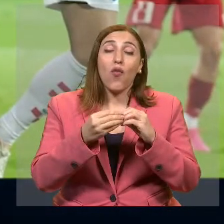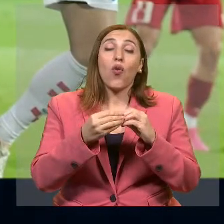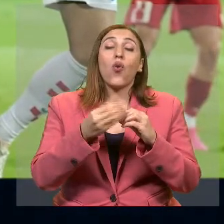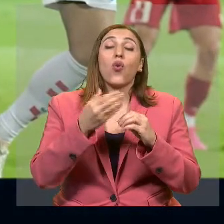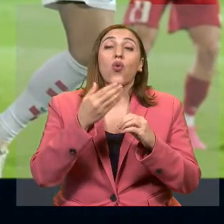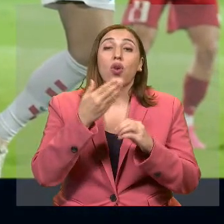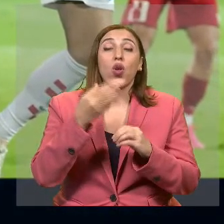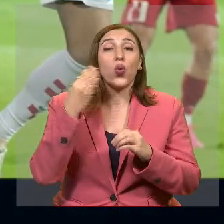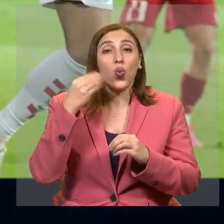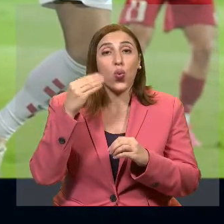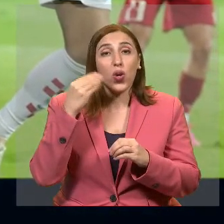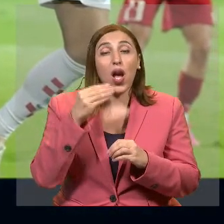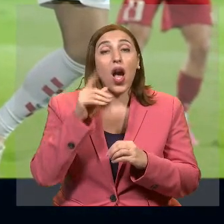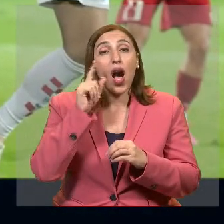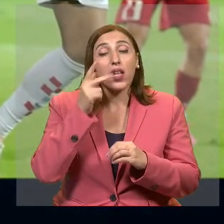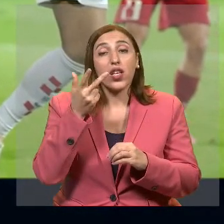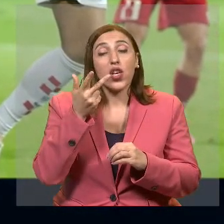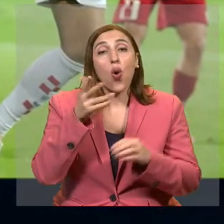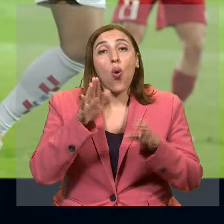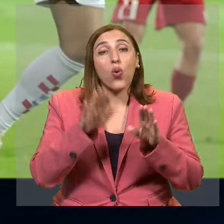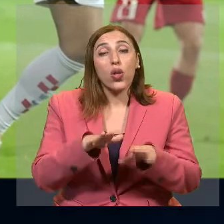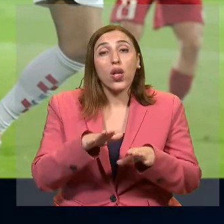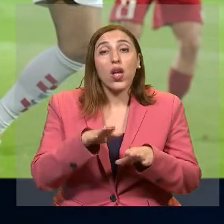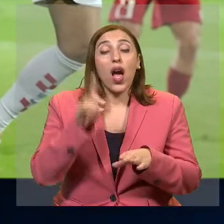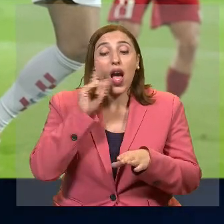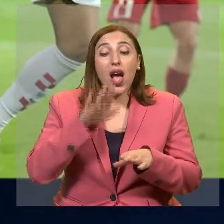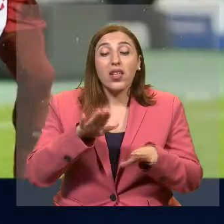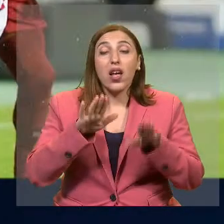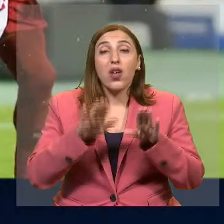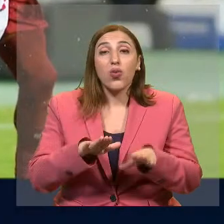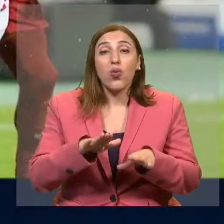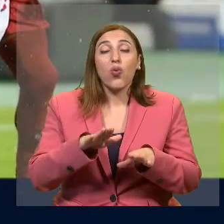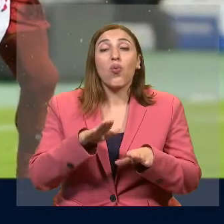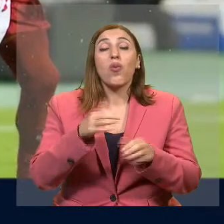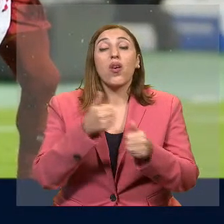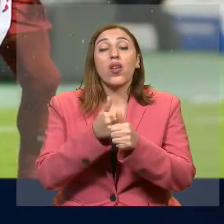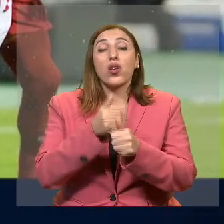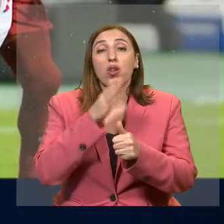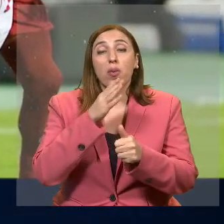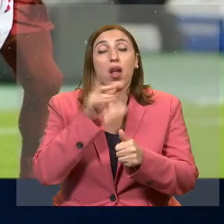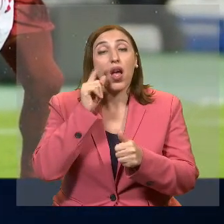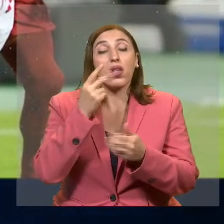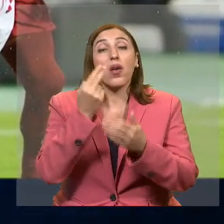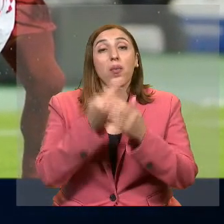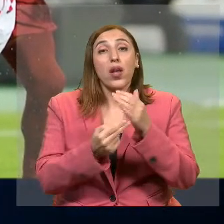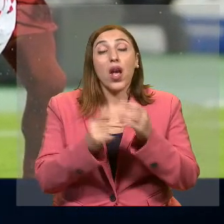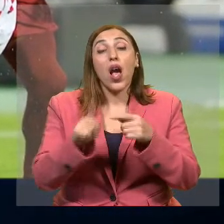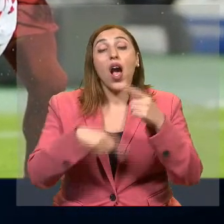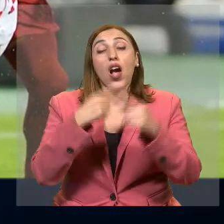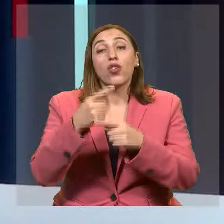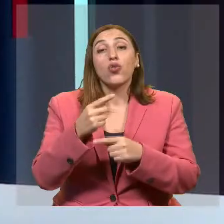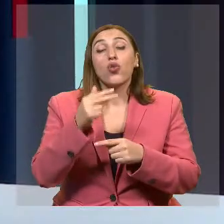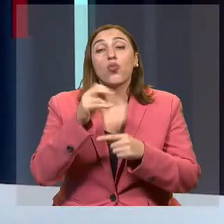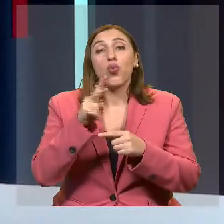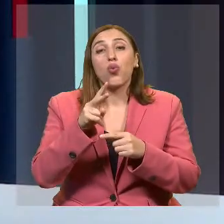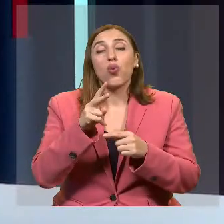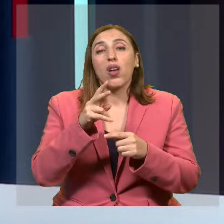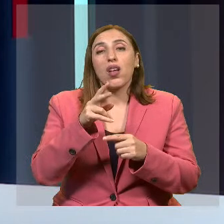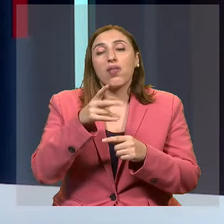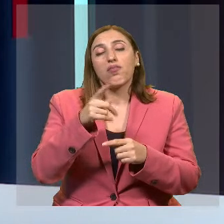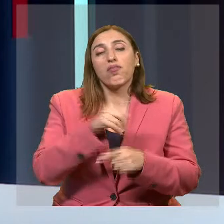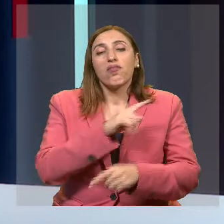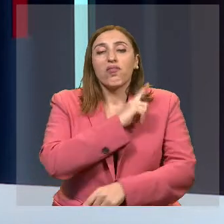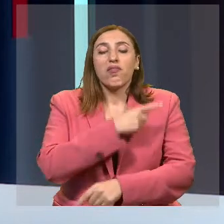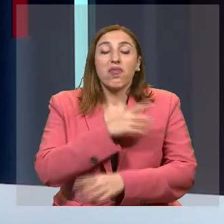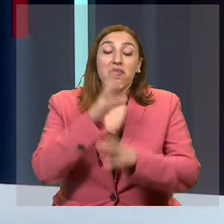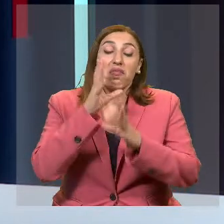երրորդն է։ Խորվաթիային տնային խաղում զիջելուց հետո Հայաստանի հավաքականի հաջորդ փուլ դուրս գալու շանսերը զգալիորեն կնվազել